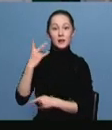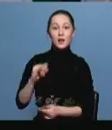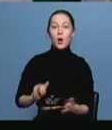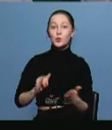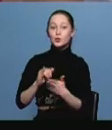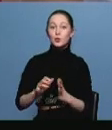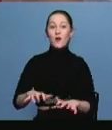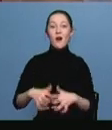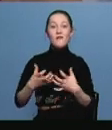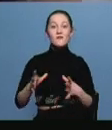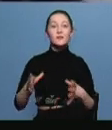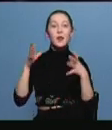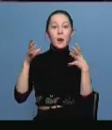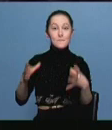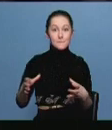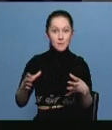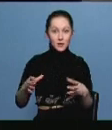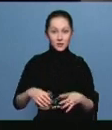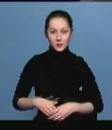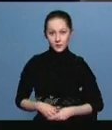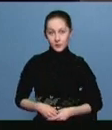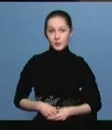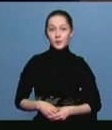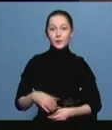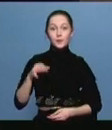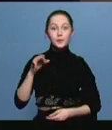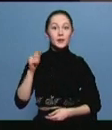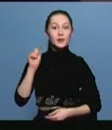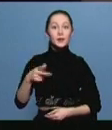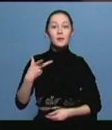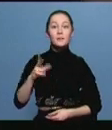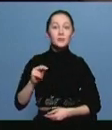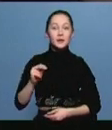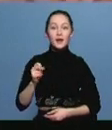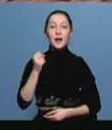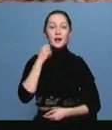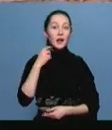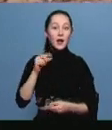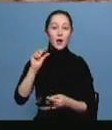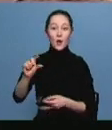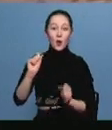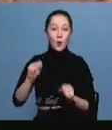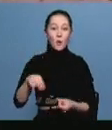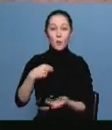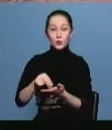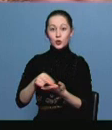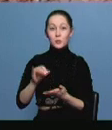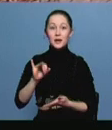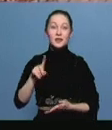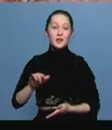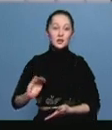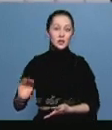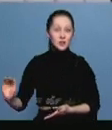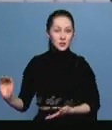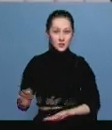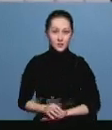в населенных пунктах республики так называемых алкоматов, где за пару десятков рублей потенциально опасную жидкость может купить